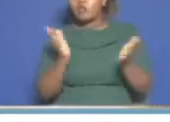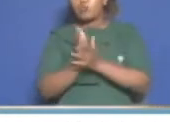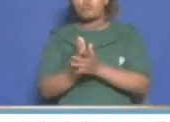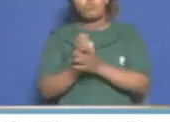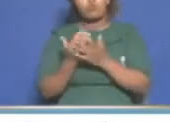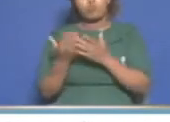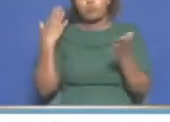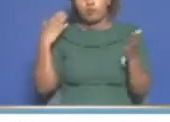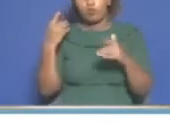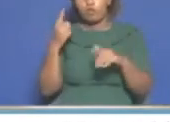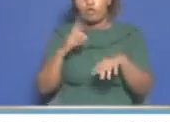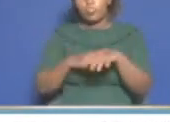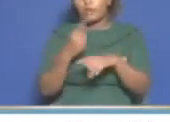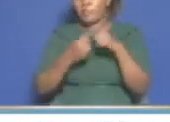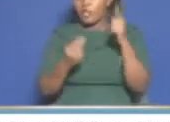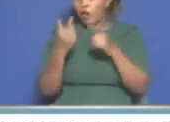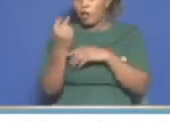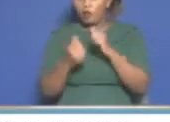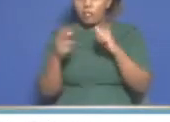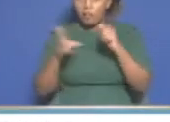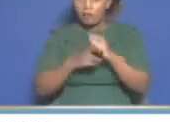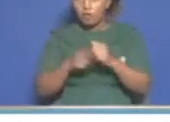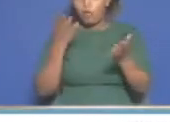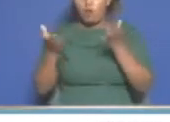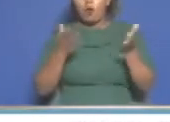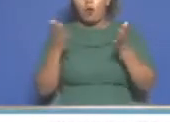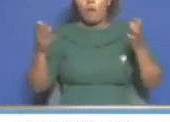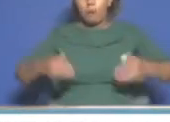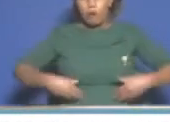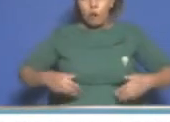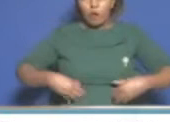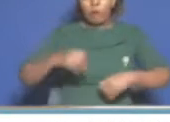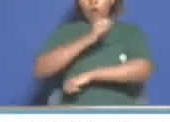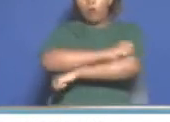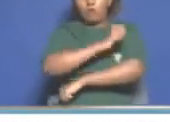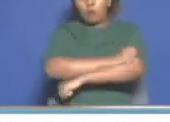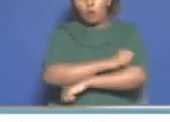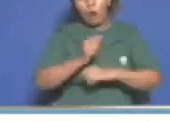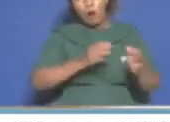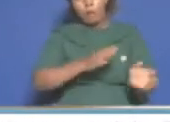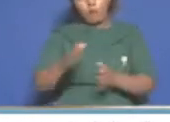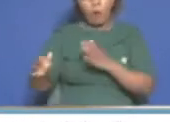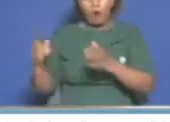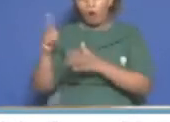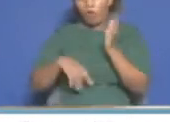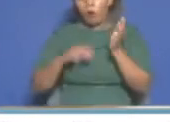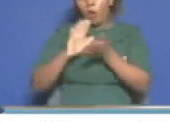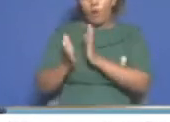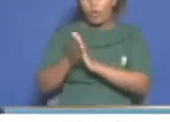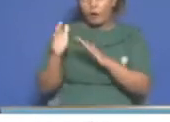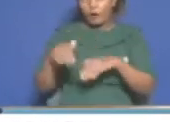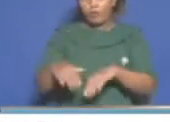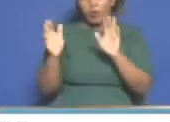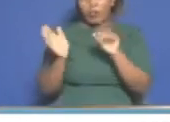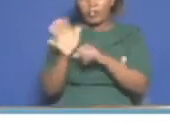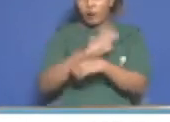mwaka 2017, pengine kuna yule kijana ambaye alikuwa shuleni akipanga ya kwamba bila kuzingatia COVID-19, akipanga ya kwamba wakati